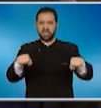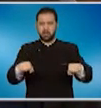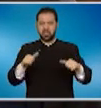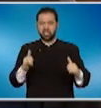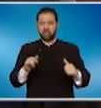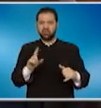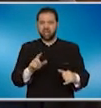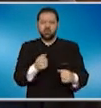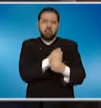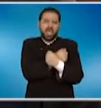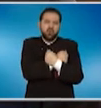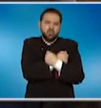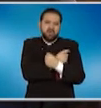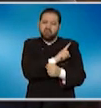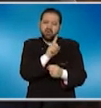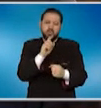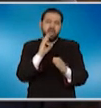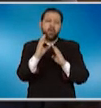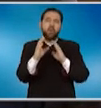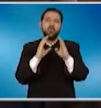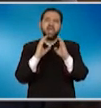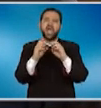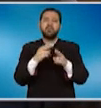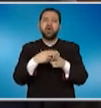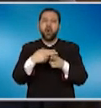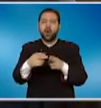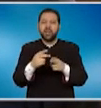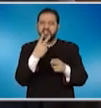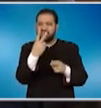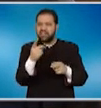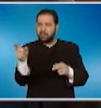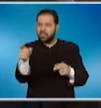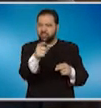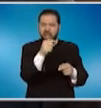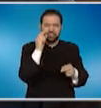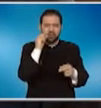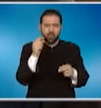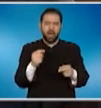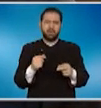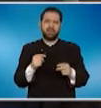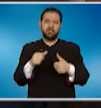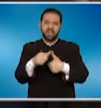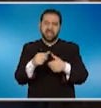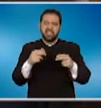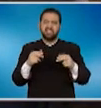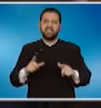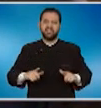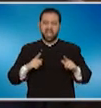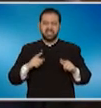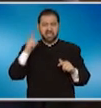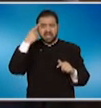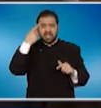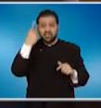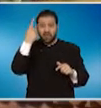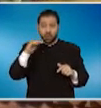capabili nici de iubire, nici de relaționare, nu mai suntem capabili să-i vedem pe alții ca fiind sisteme de referință pentru viața noastră. Ia gândiți-vă,